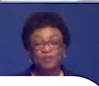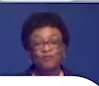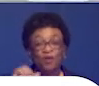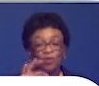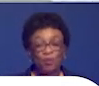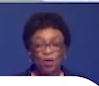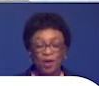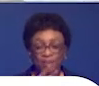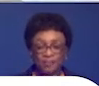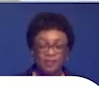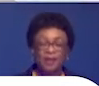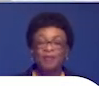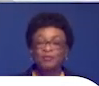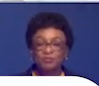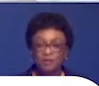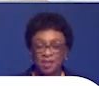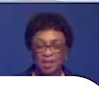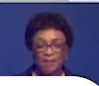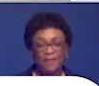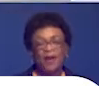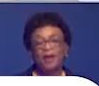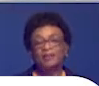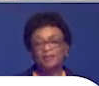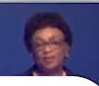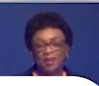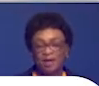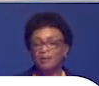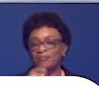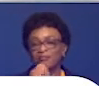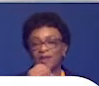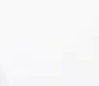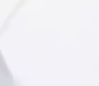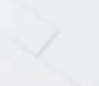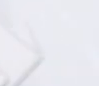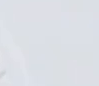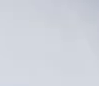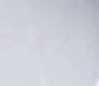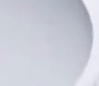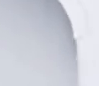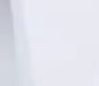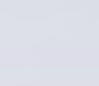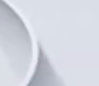msingi hadi sekondari upendo Michael azam news Dar es Salaam